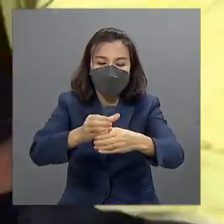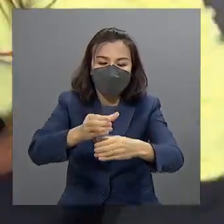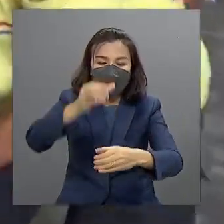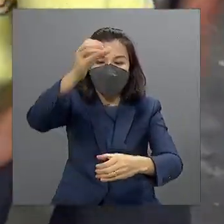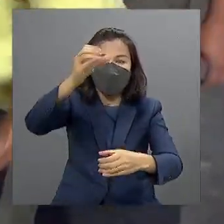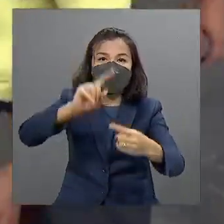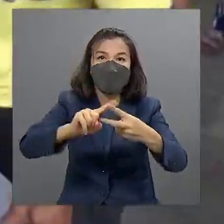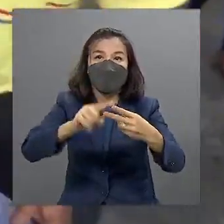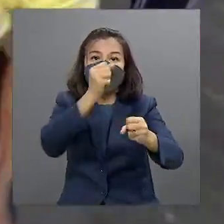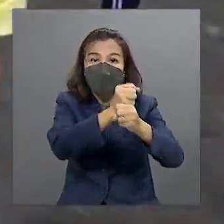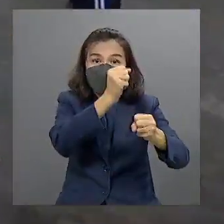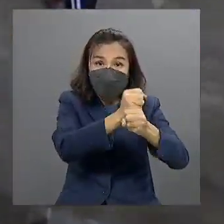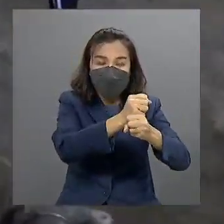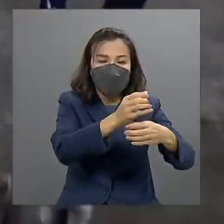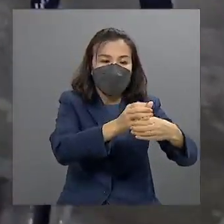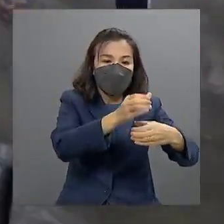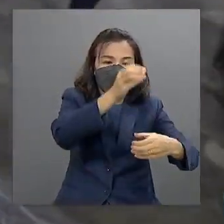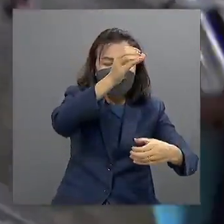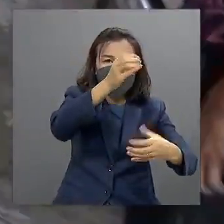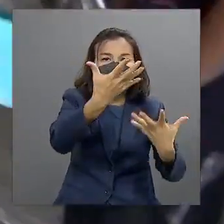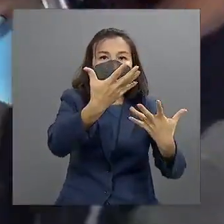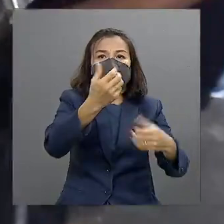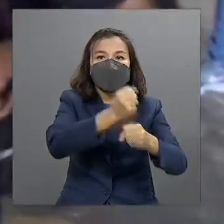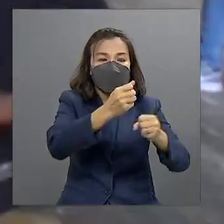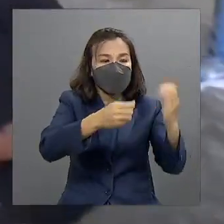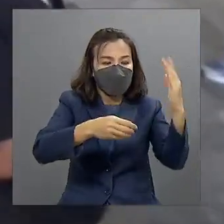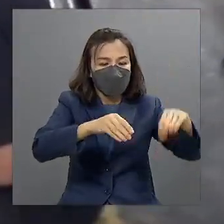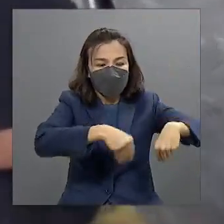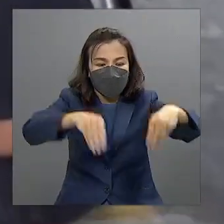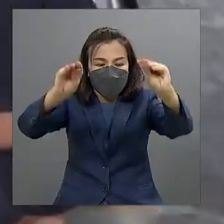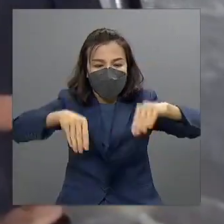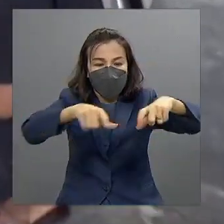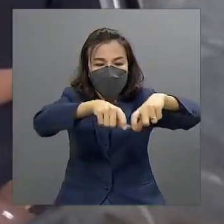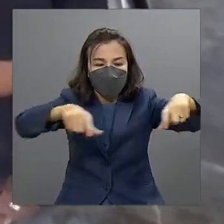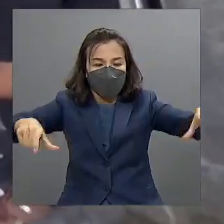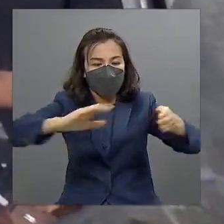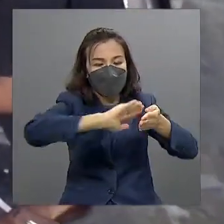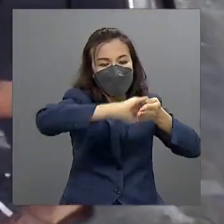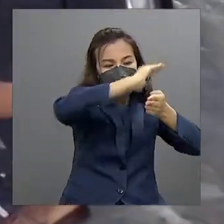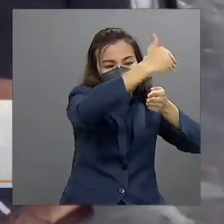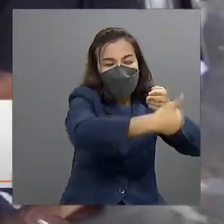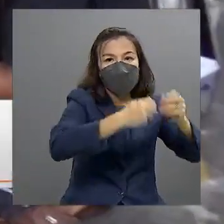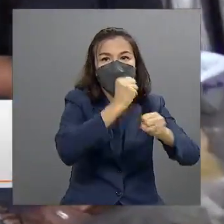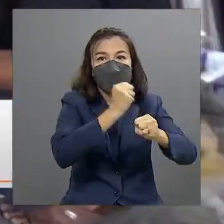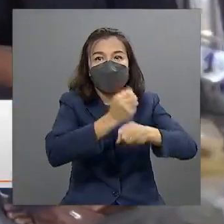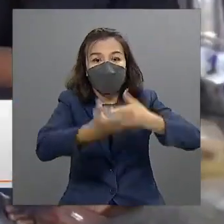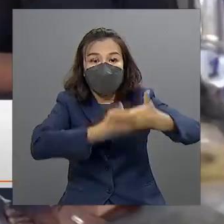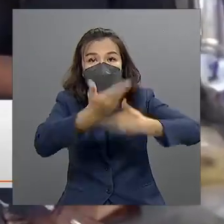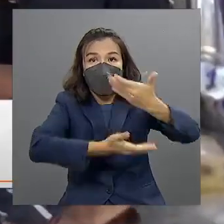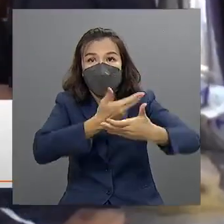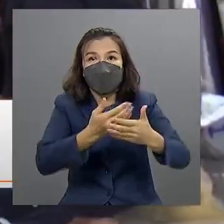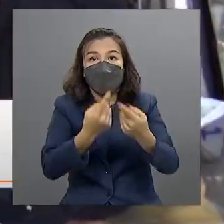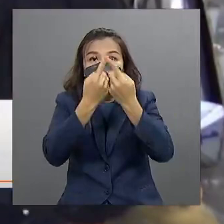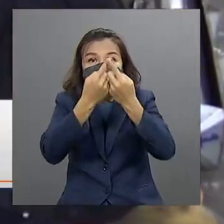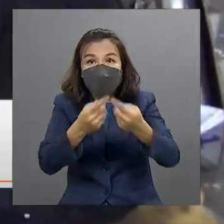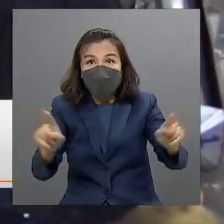นำทางทำแผ่นยางธรรมชาติครอบกำแพงคอนกรีเพื่อส่งขายแต่ปรากฏว่ากระ